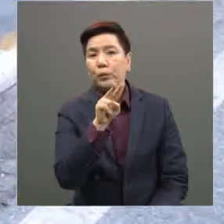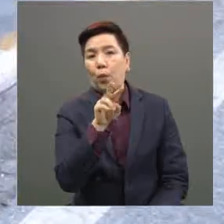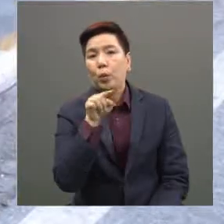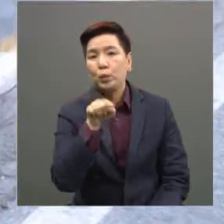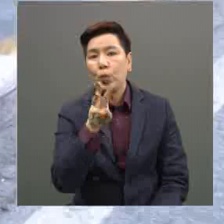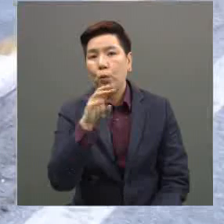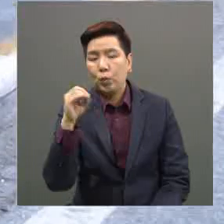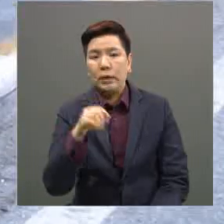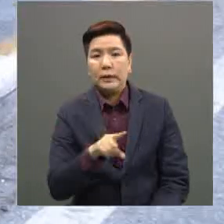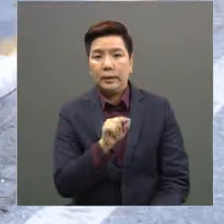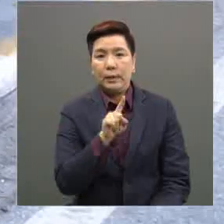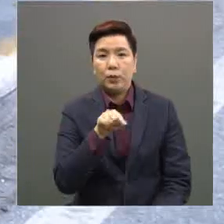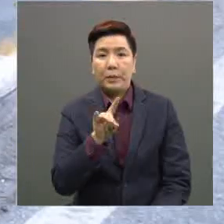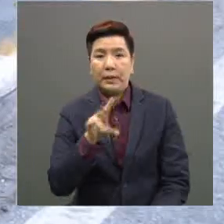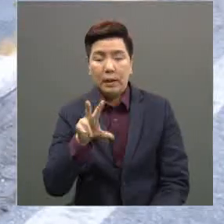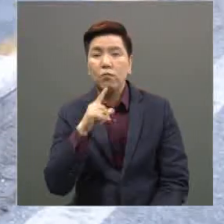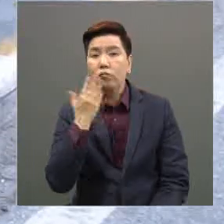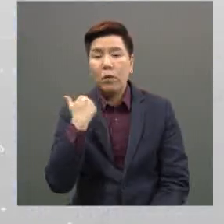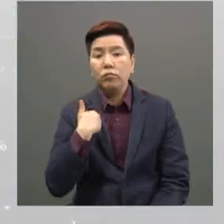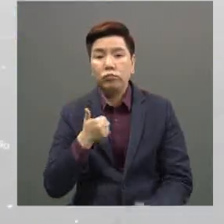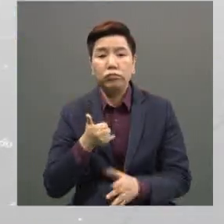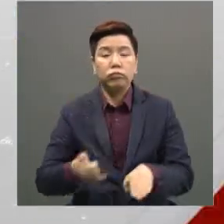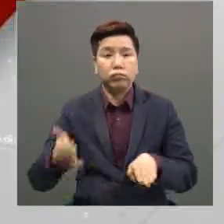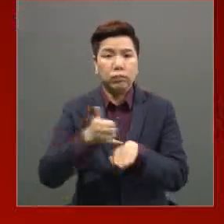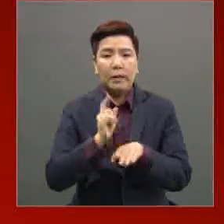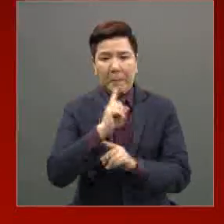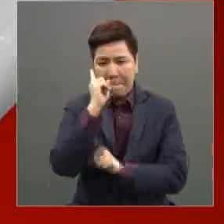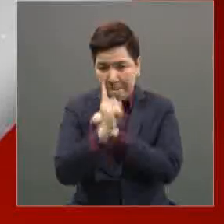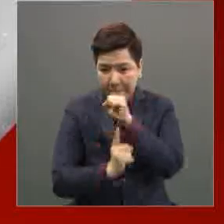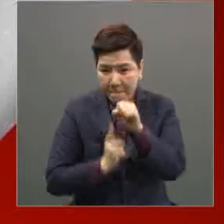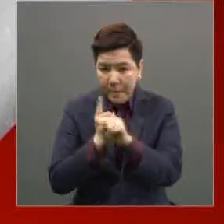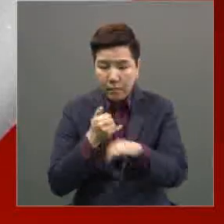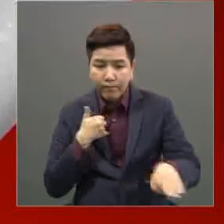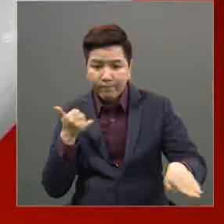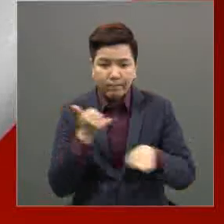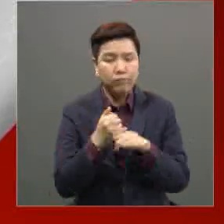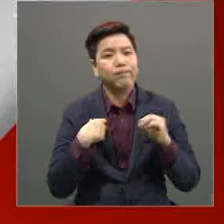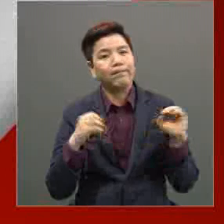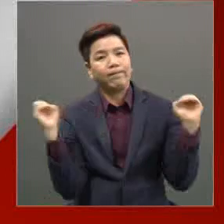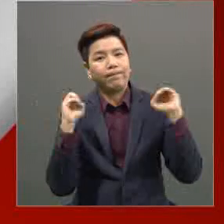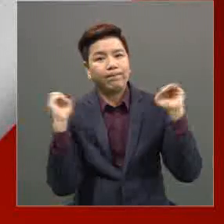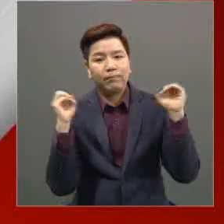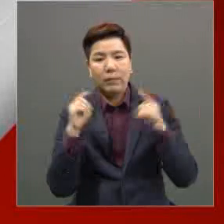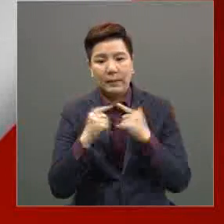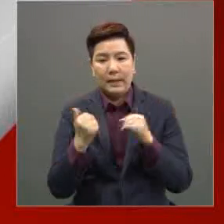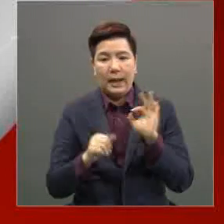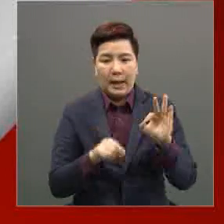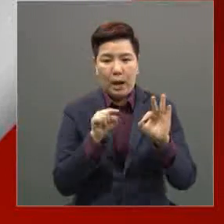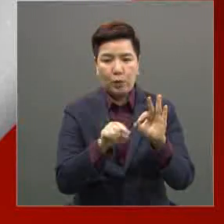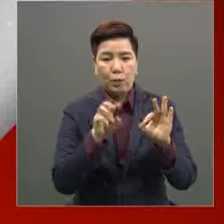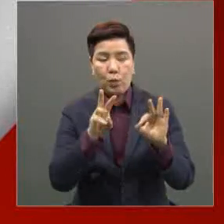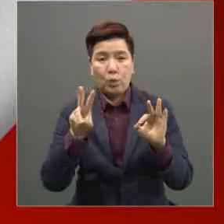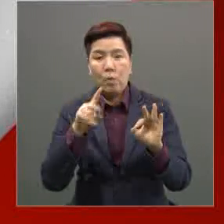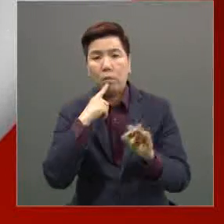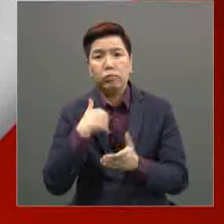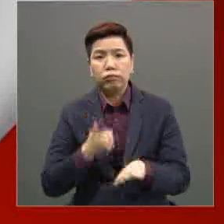ส่วน 21.83% เคยใช้บริการแต่ในรอบ1ปีที่ผ่านมาเนี่ยไม่ได้ใช้เลยและอีก 9.62% ใ